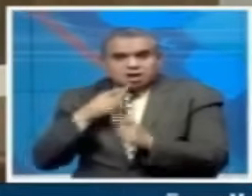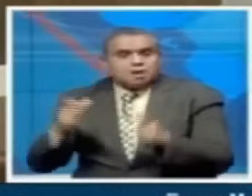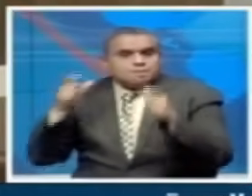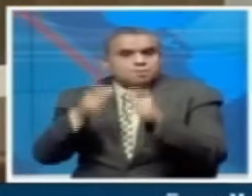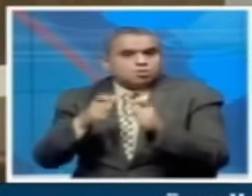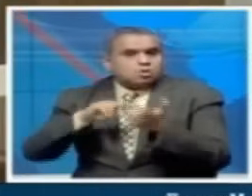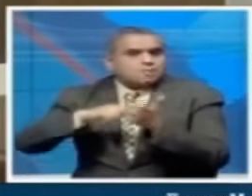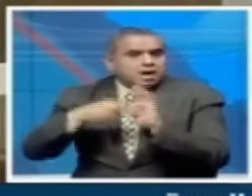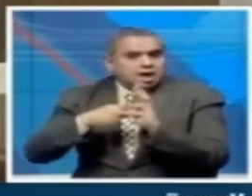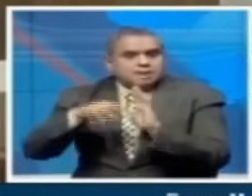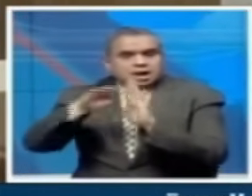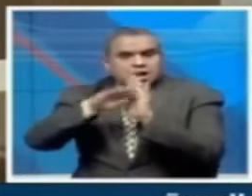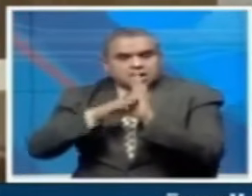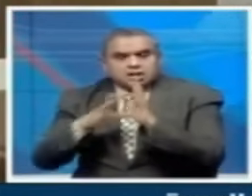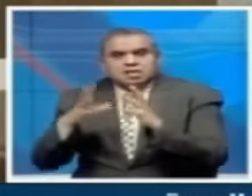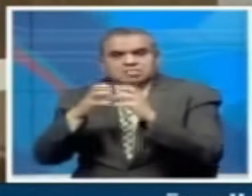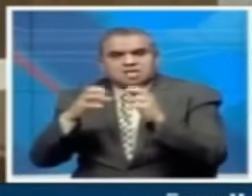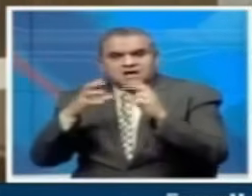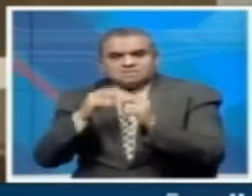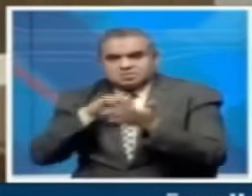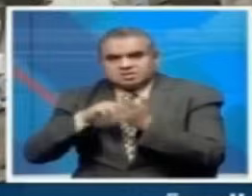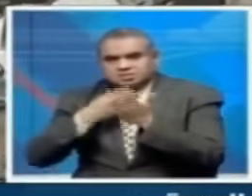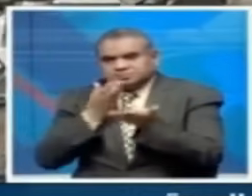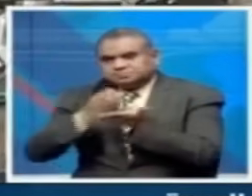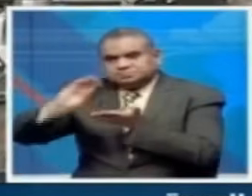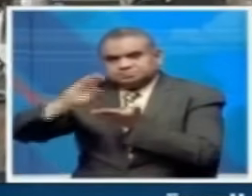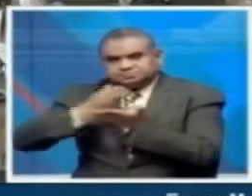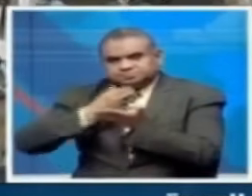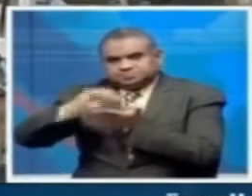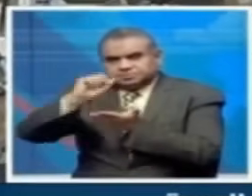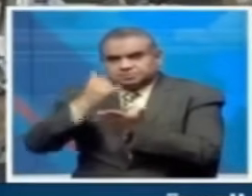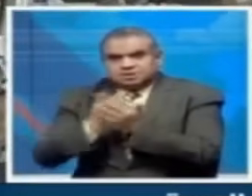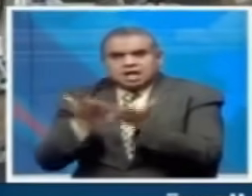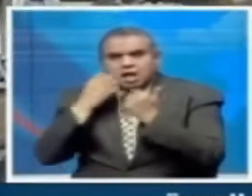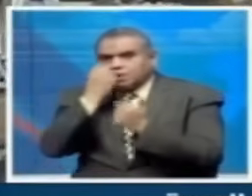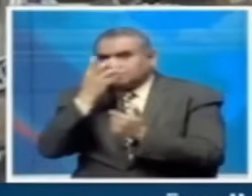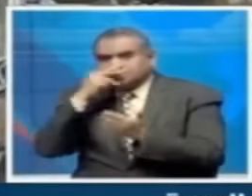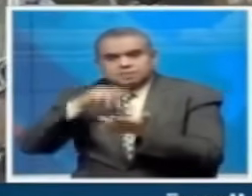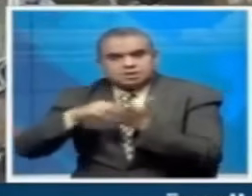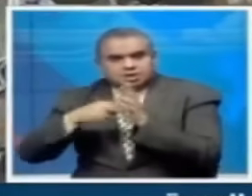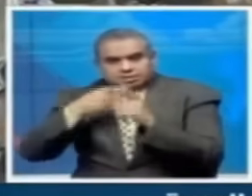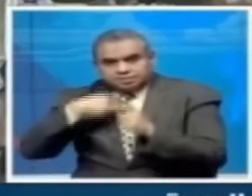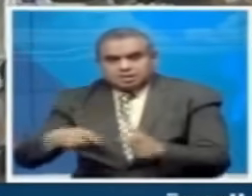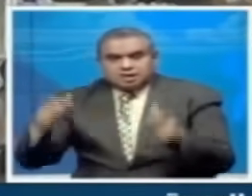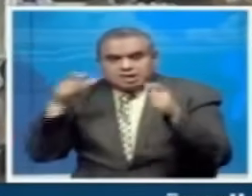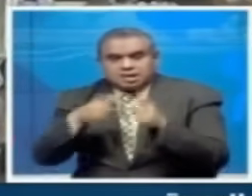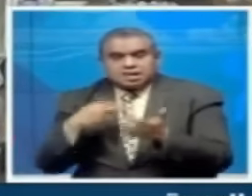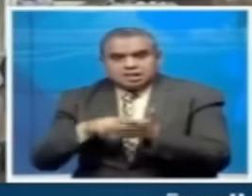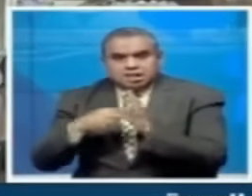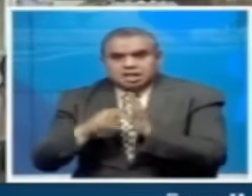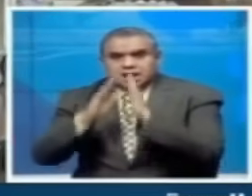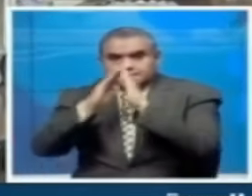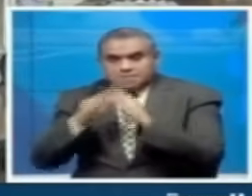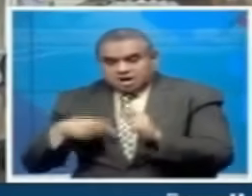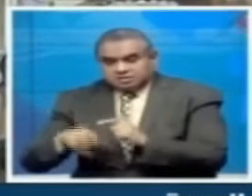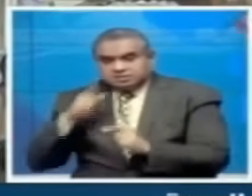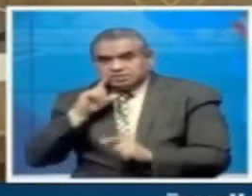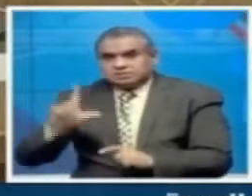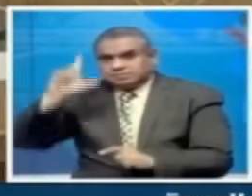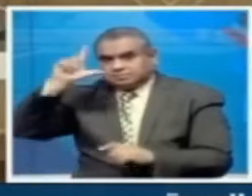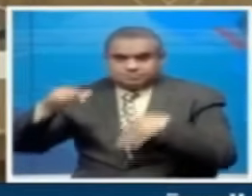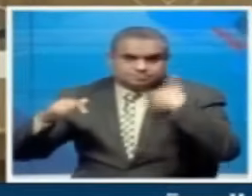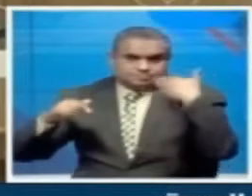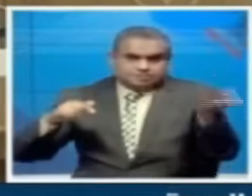تتعلق بالموضوعات ذات الصلة بملف تغير المناخ. وستشهد الجلسات تسليم مصر لرئاسة مؤتمر المناخ